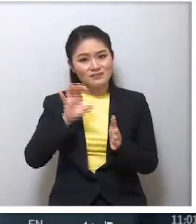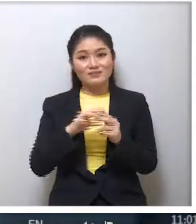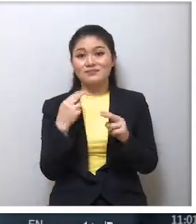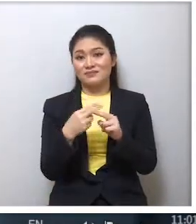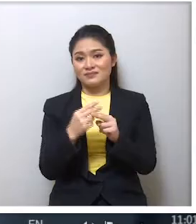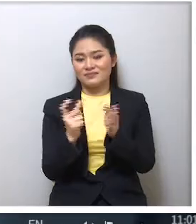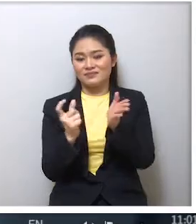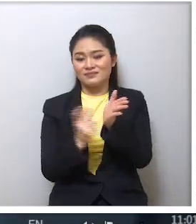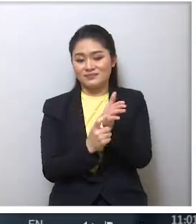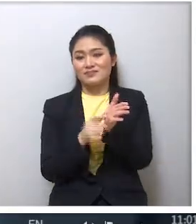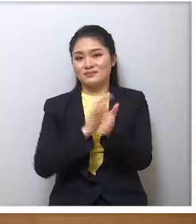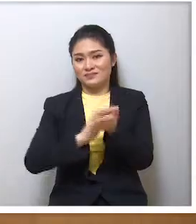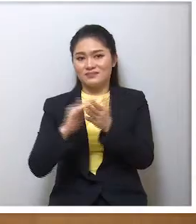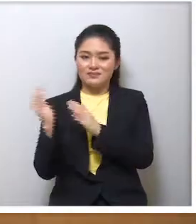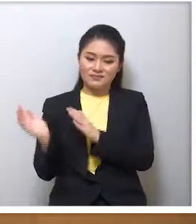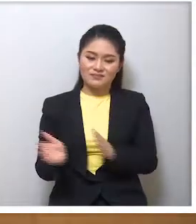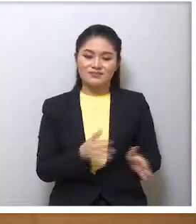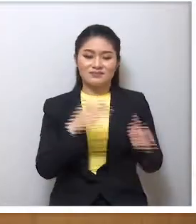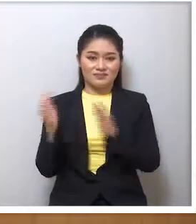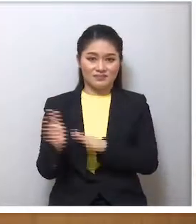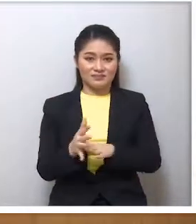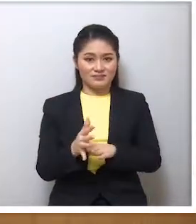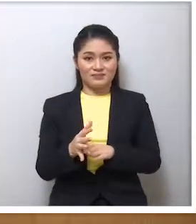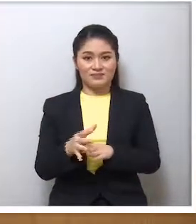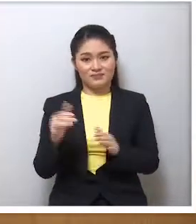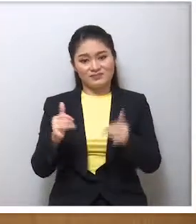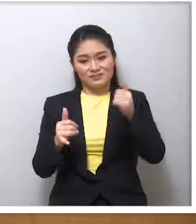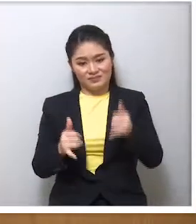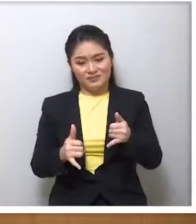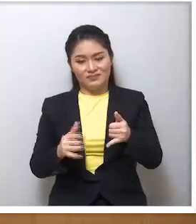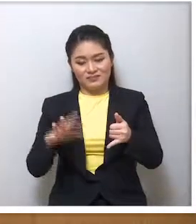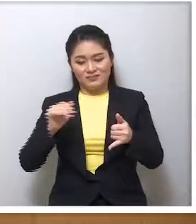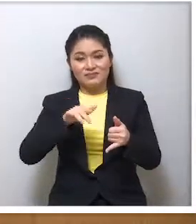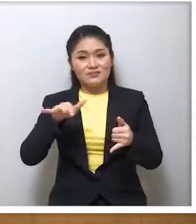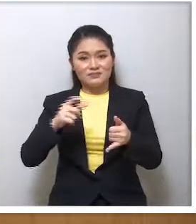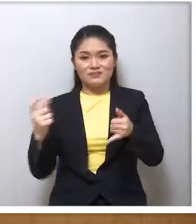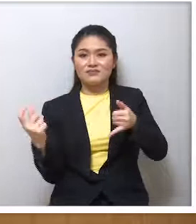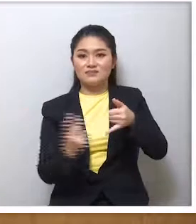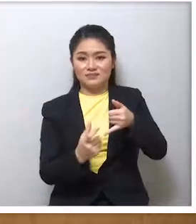ค่อยๆไหลเข้ามาแล้วก็มีตัวอักษรเข้ามาวางองค์ประกอบแบบนี้เรียบร้อยแล้วเนี่ยนะครับ